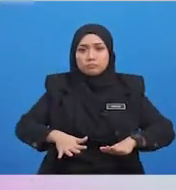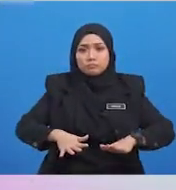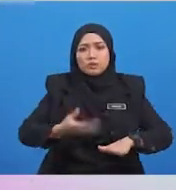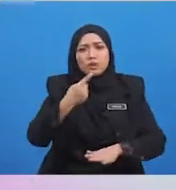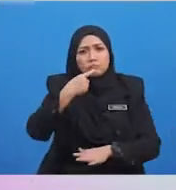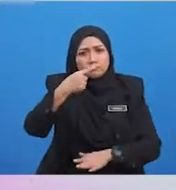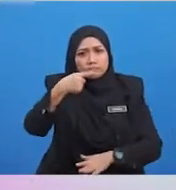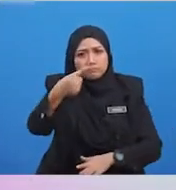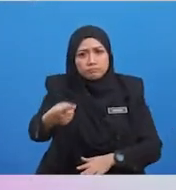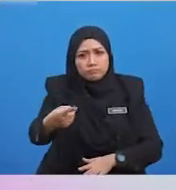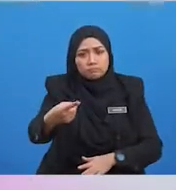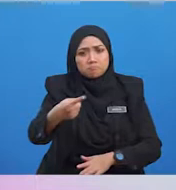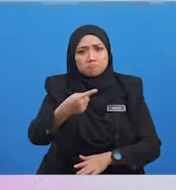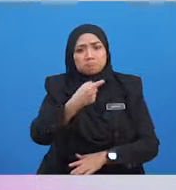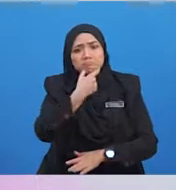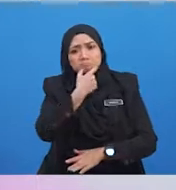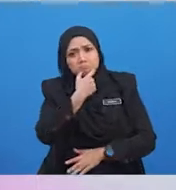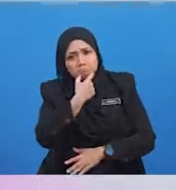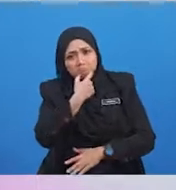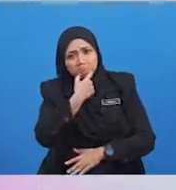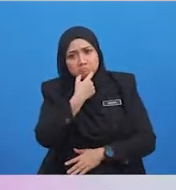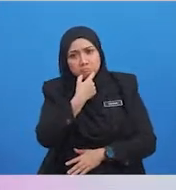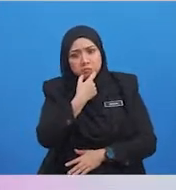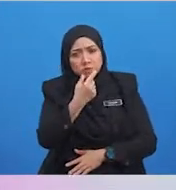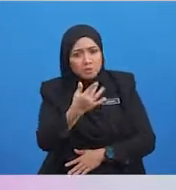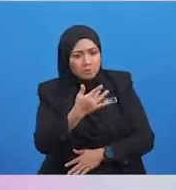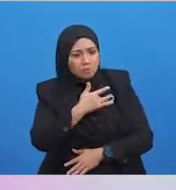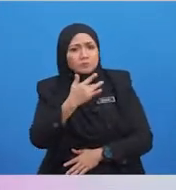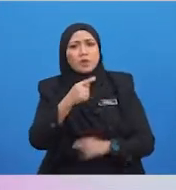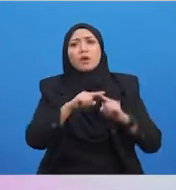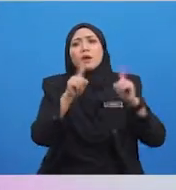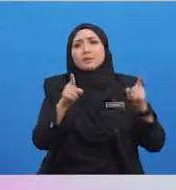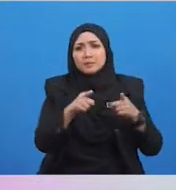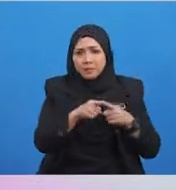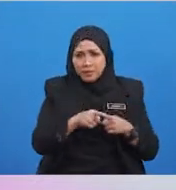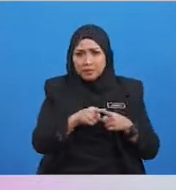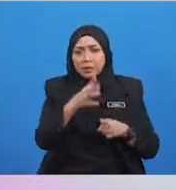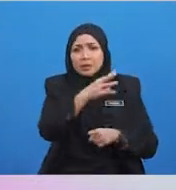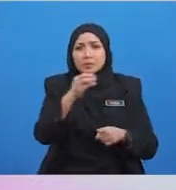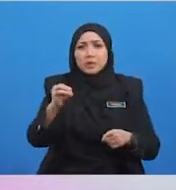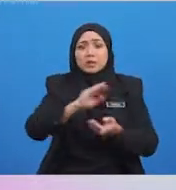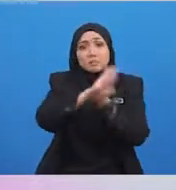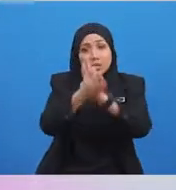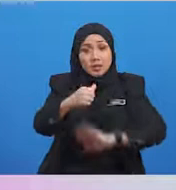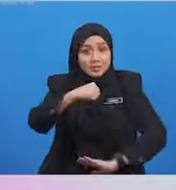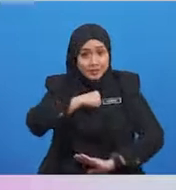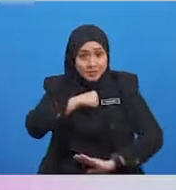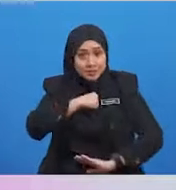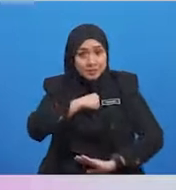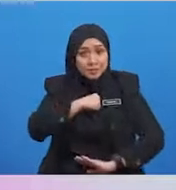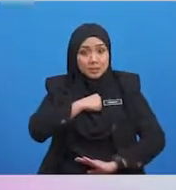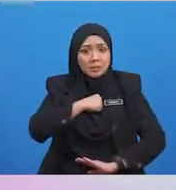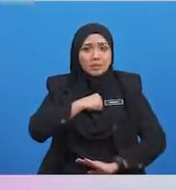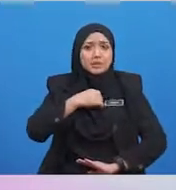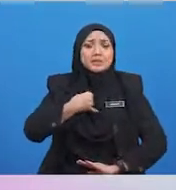atau kalimah sedih sehingga menyentuh hatinya dan menjadikan dia